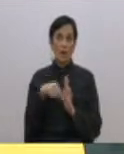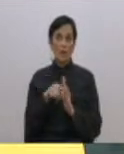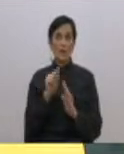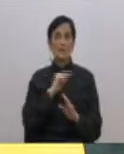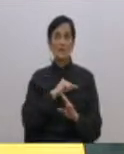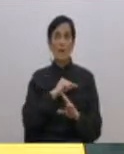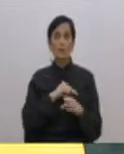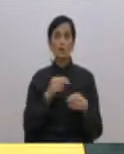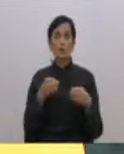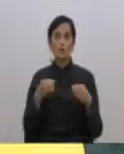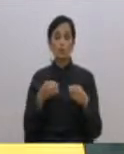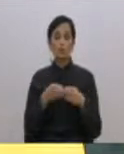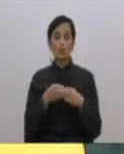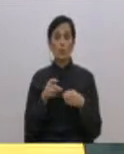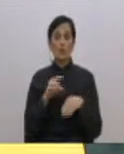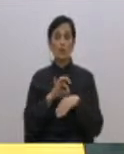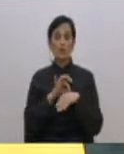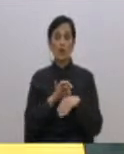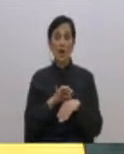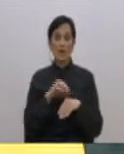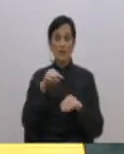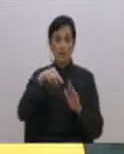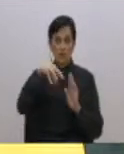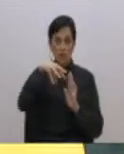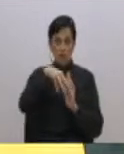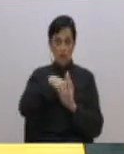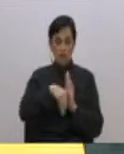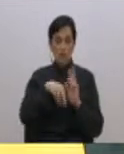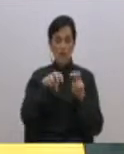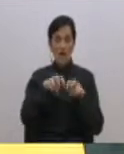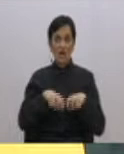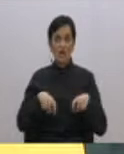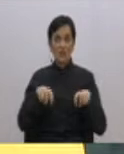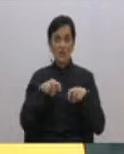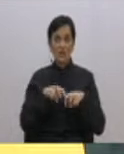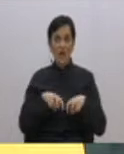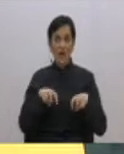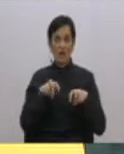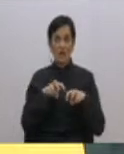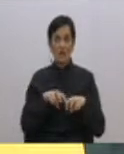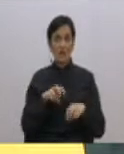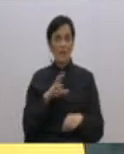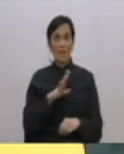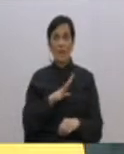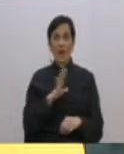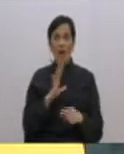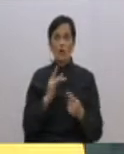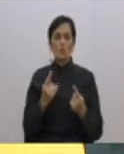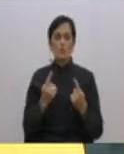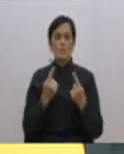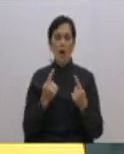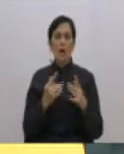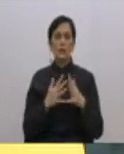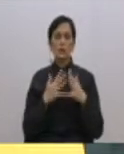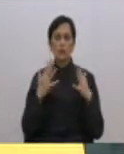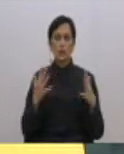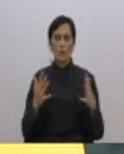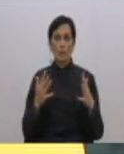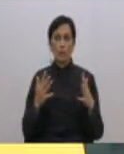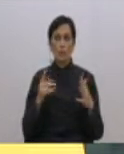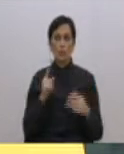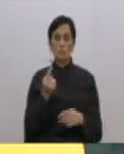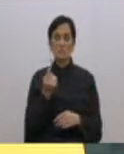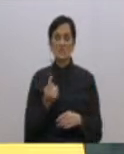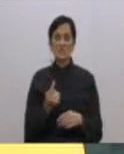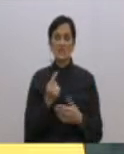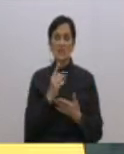შავ ჯგუფის ფარგლებში ჩატარდა შიდა კვლევა, რომელიც არ იყო მასშტაბური, რა თქმა უნდა, იმიტომ რომ წირი